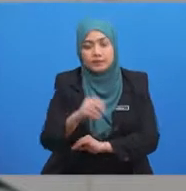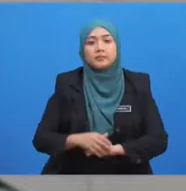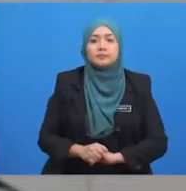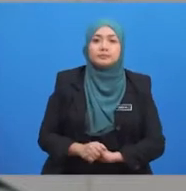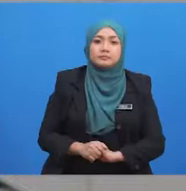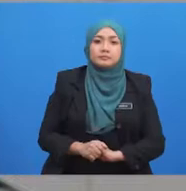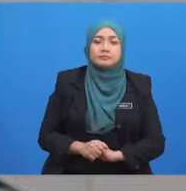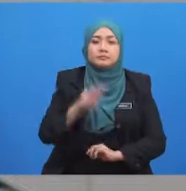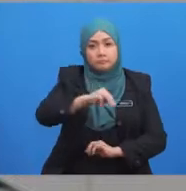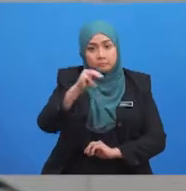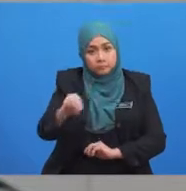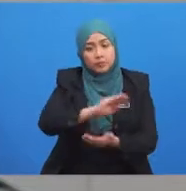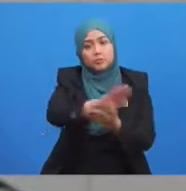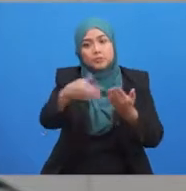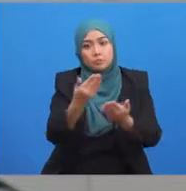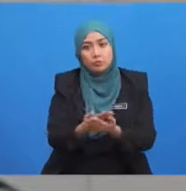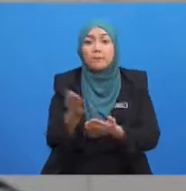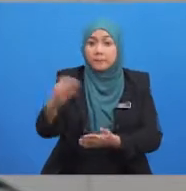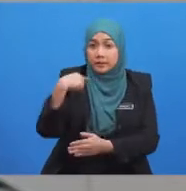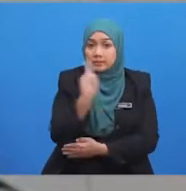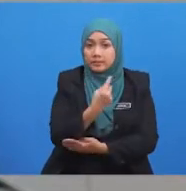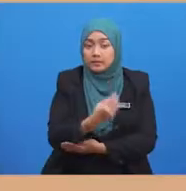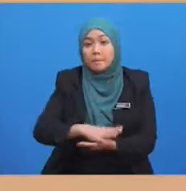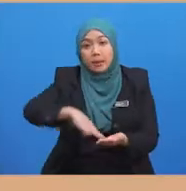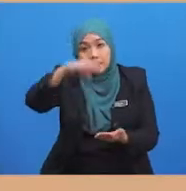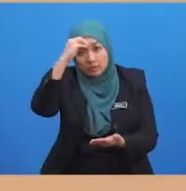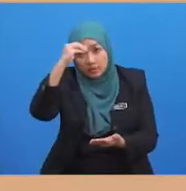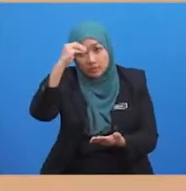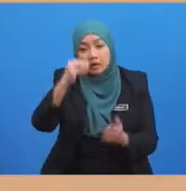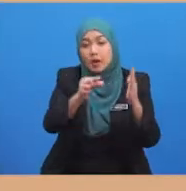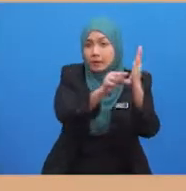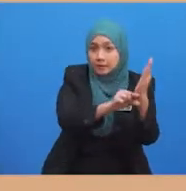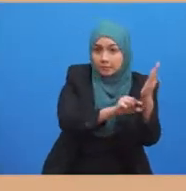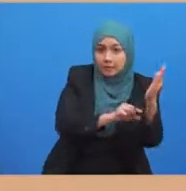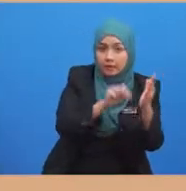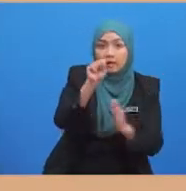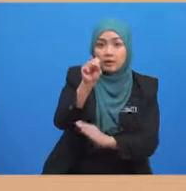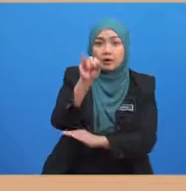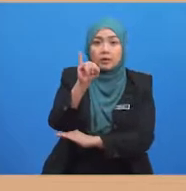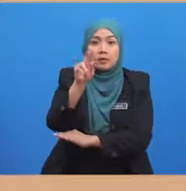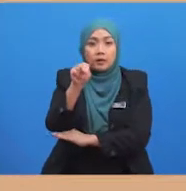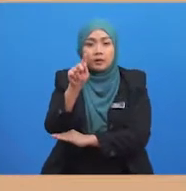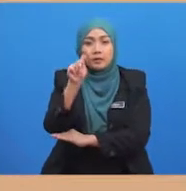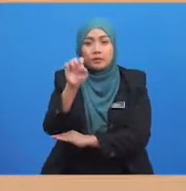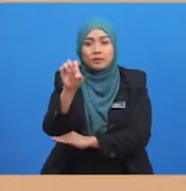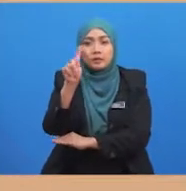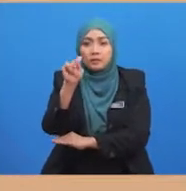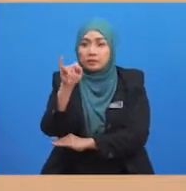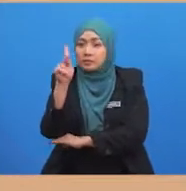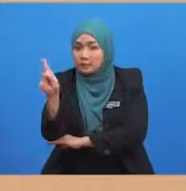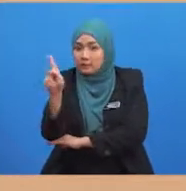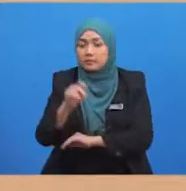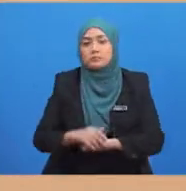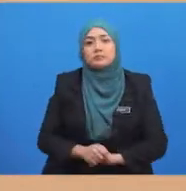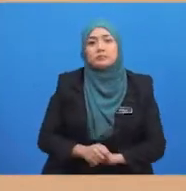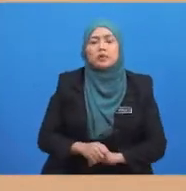sekalian, mari kita belajar mengenai getah sintetik. Apakah yang dimaksudkan